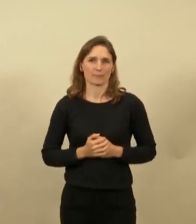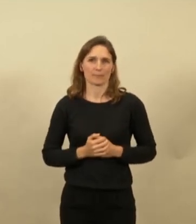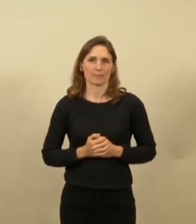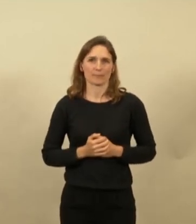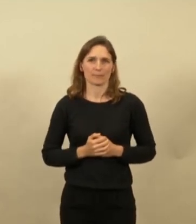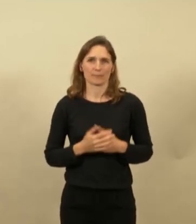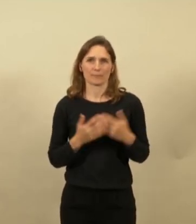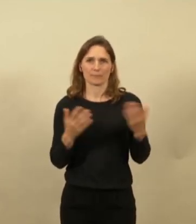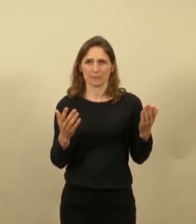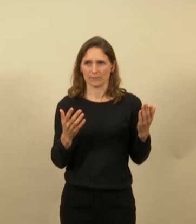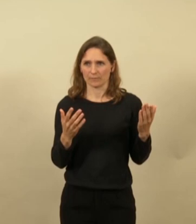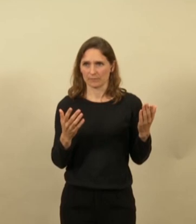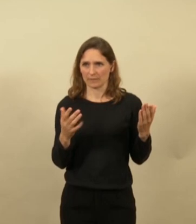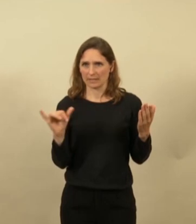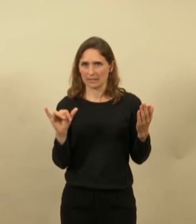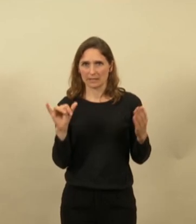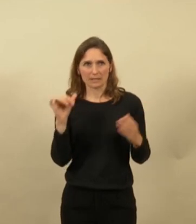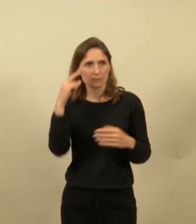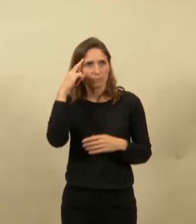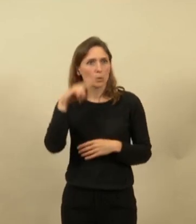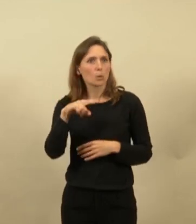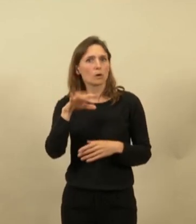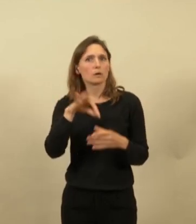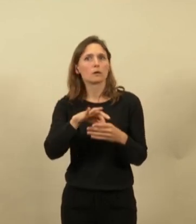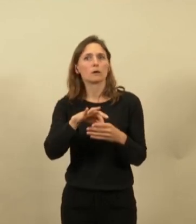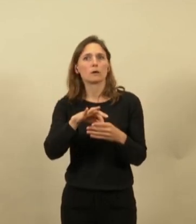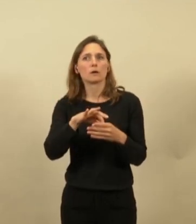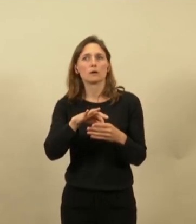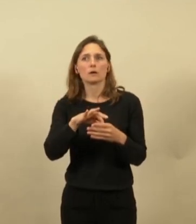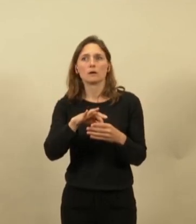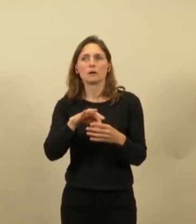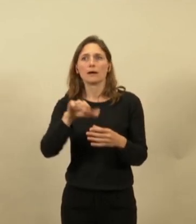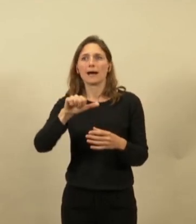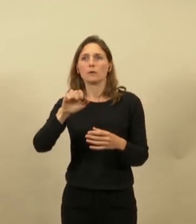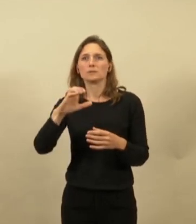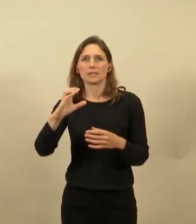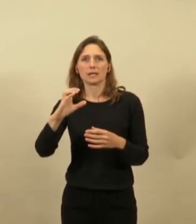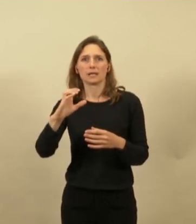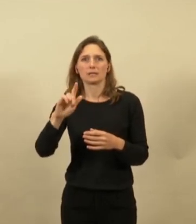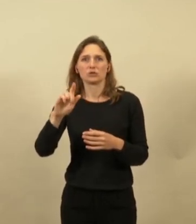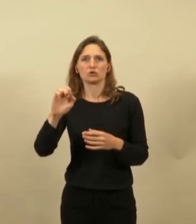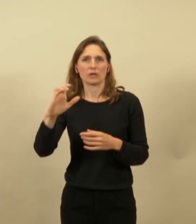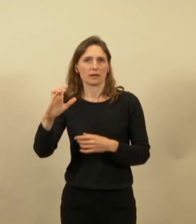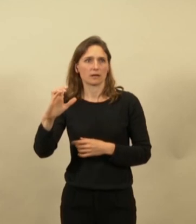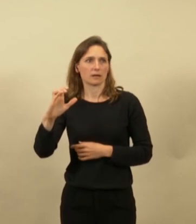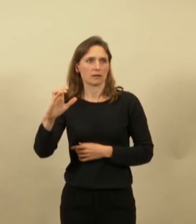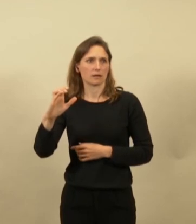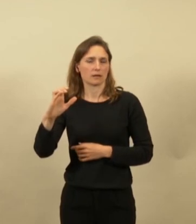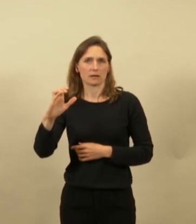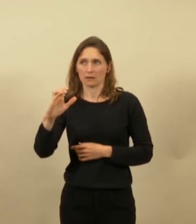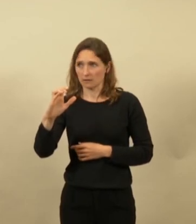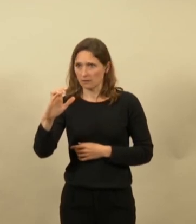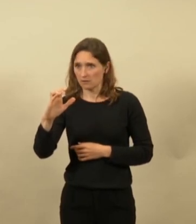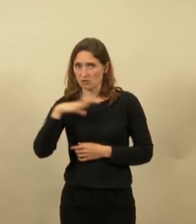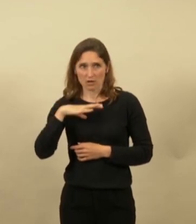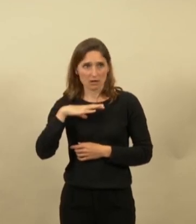et qui va te pour donc AEC Jacques il y a des